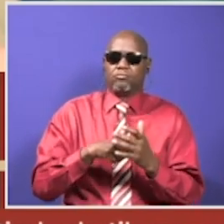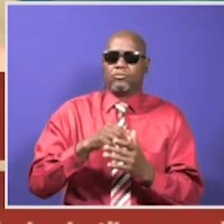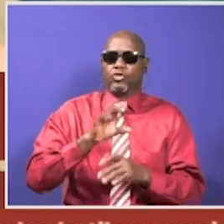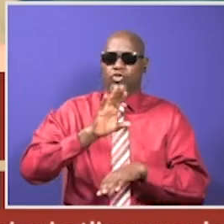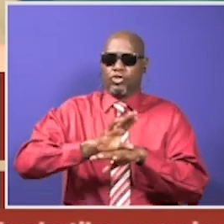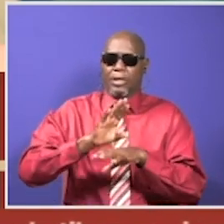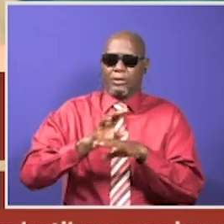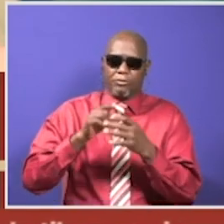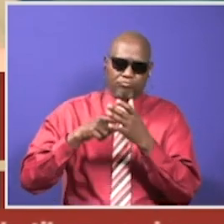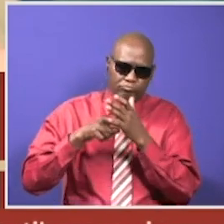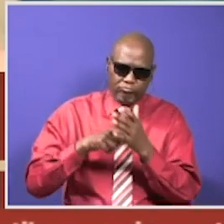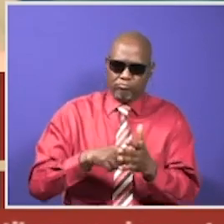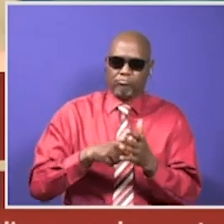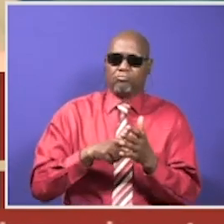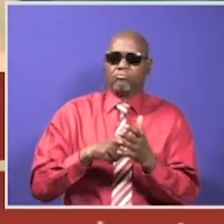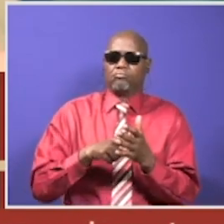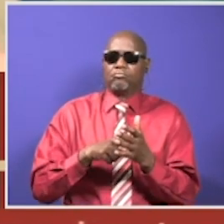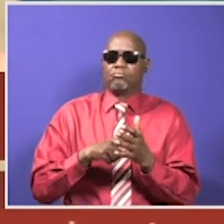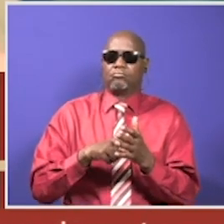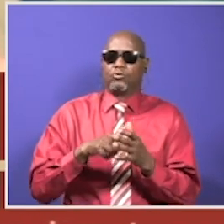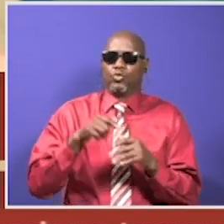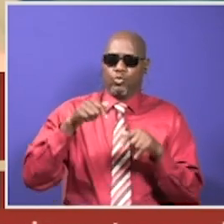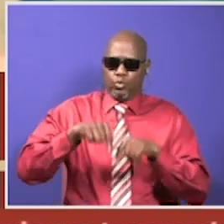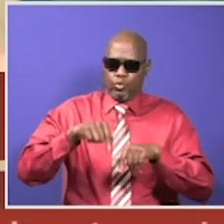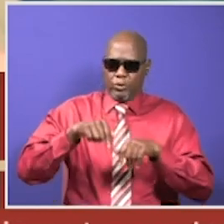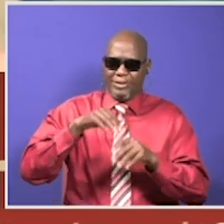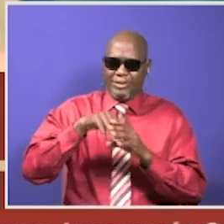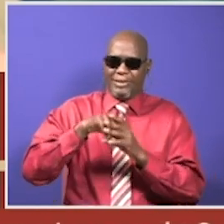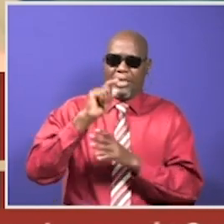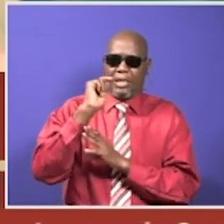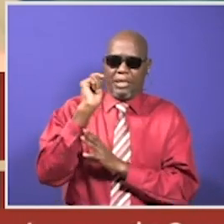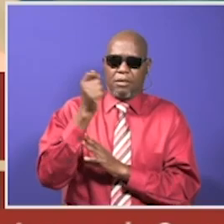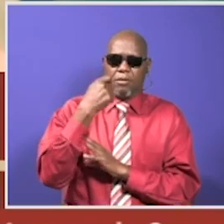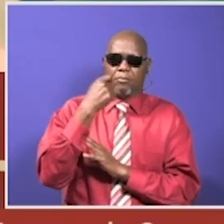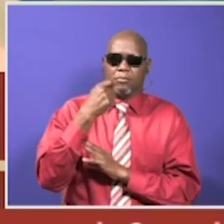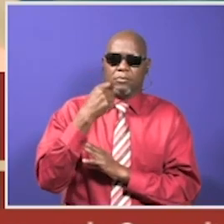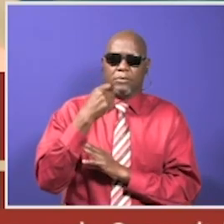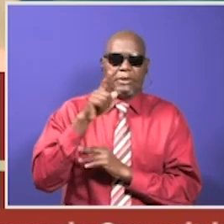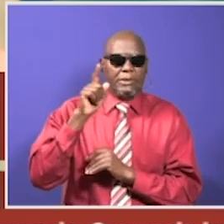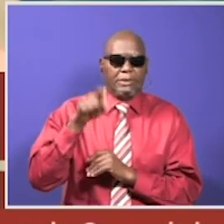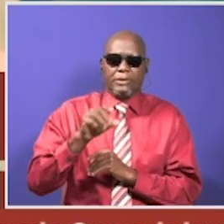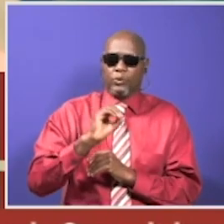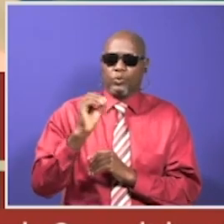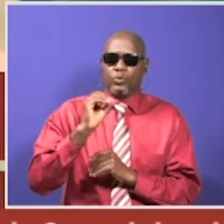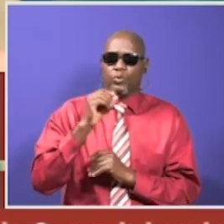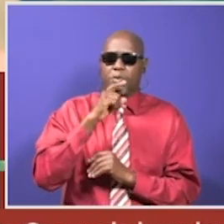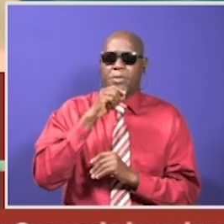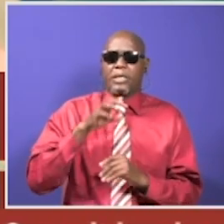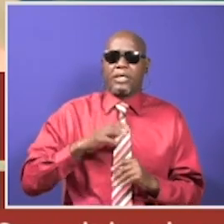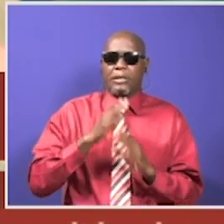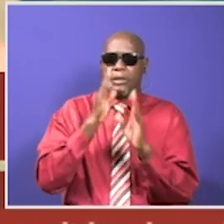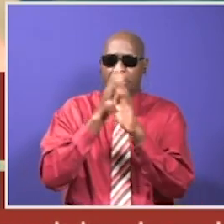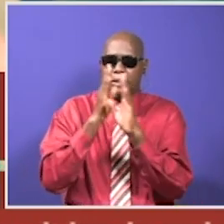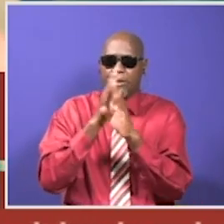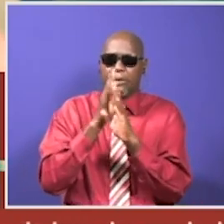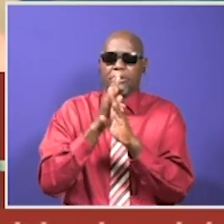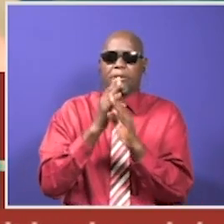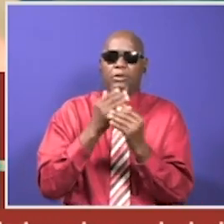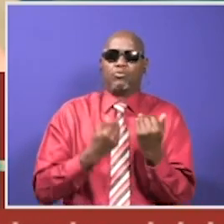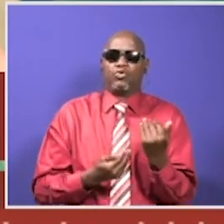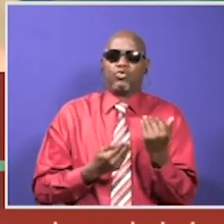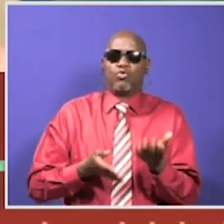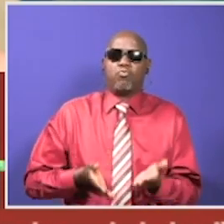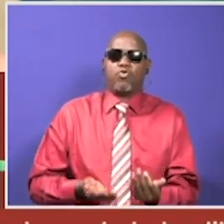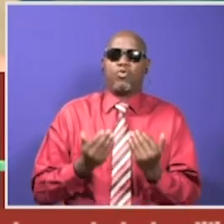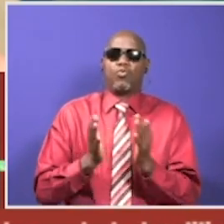kwamba leo hii katika Kenya hakuna haja mzazi kuficha mtoto amezaliwa